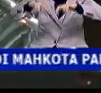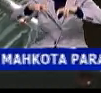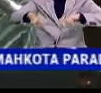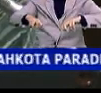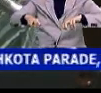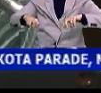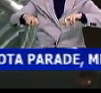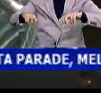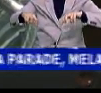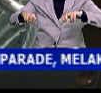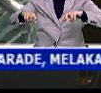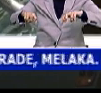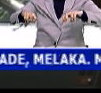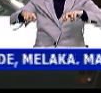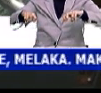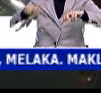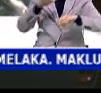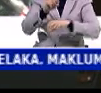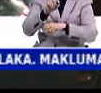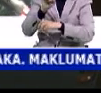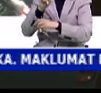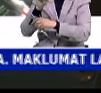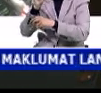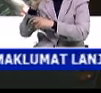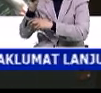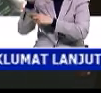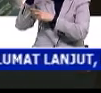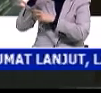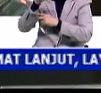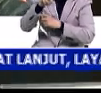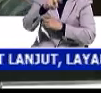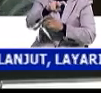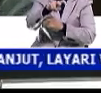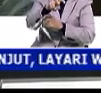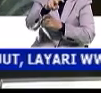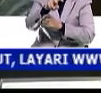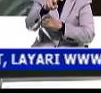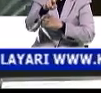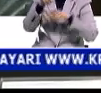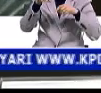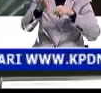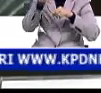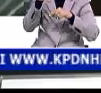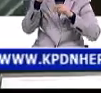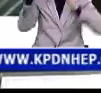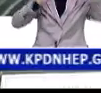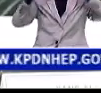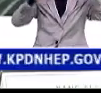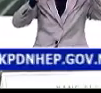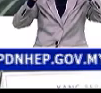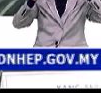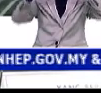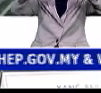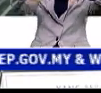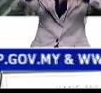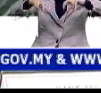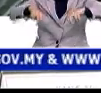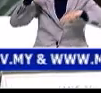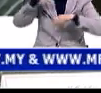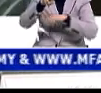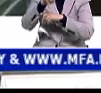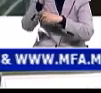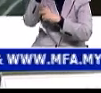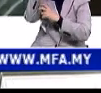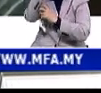analisa kepada genom virus yang kita kesan di Malaysia supaya kita